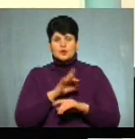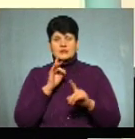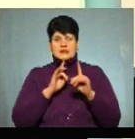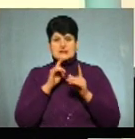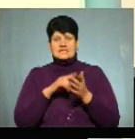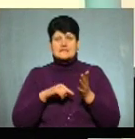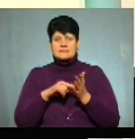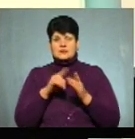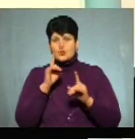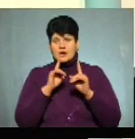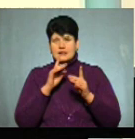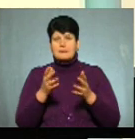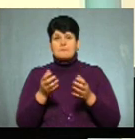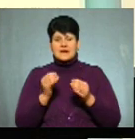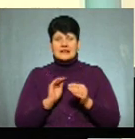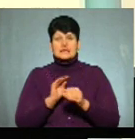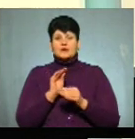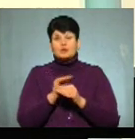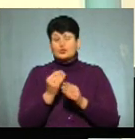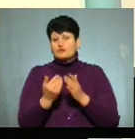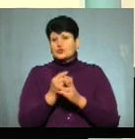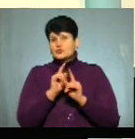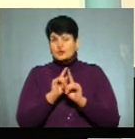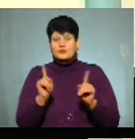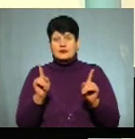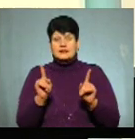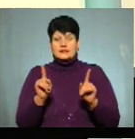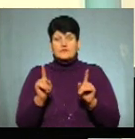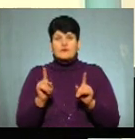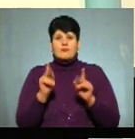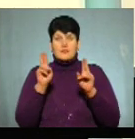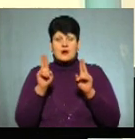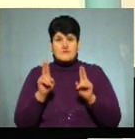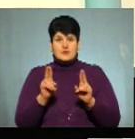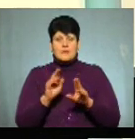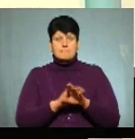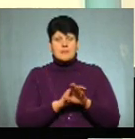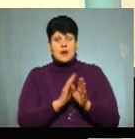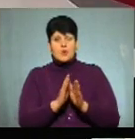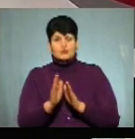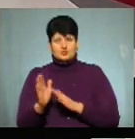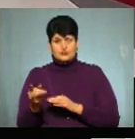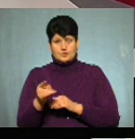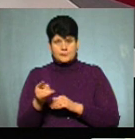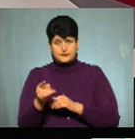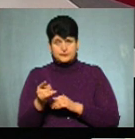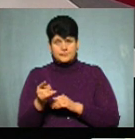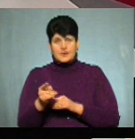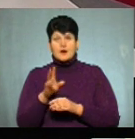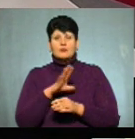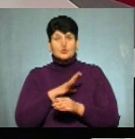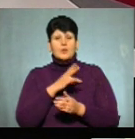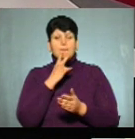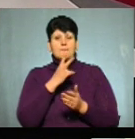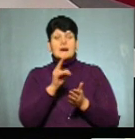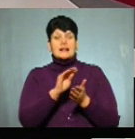ради прийнято доповнення, такі нововведення в діючі правила благоустрою по місту Тернополю. Зокрема, передбачено